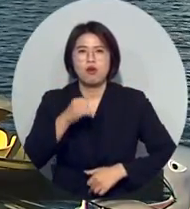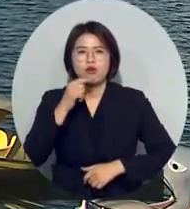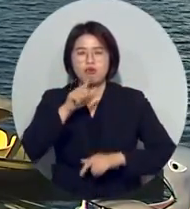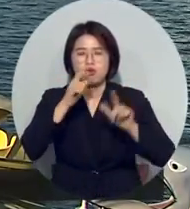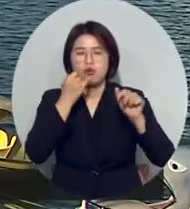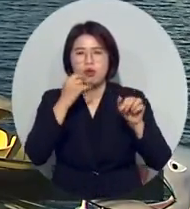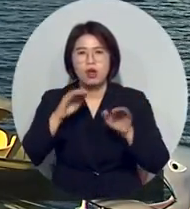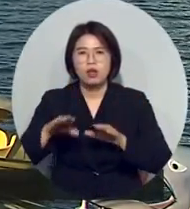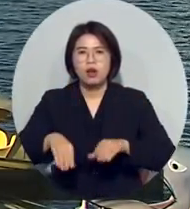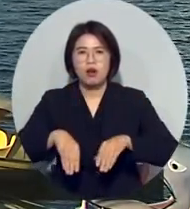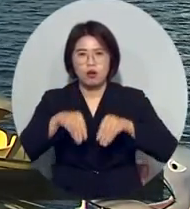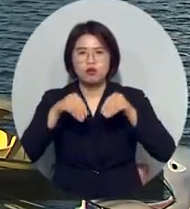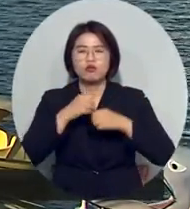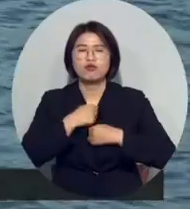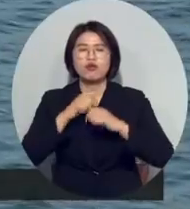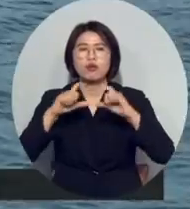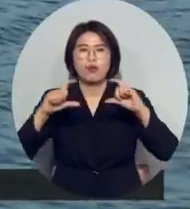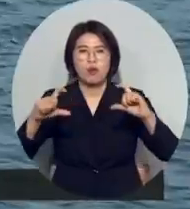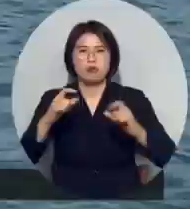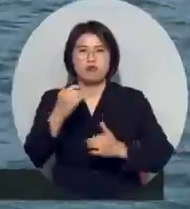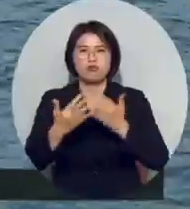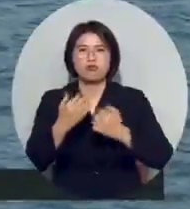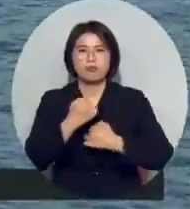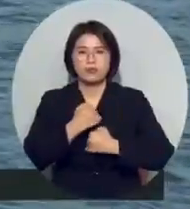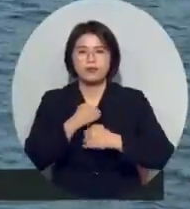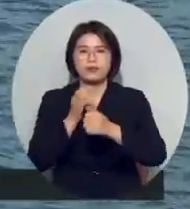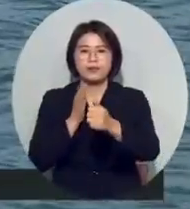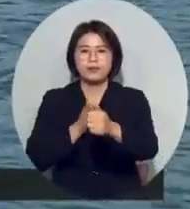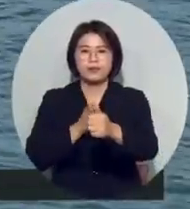내려져 있다며 화재예방에 주의해 줄 것을 당부했습니다